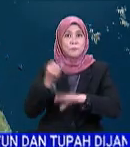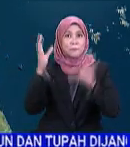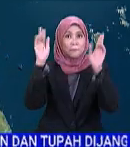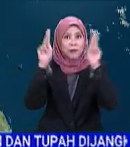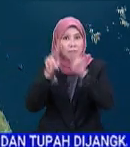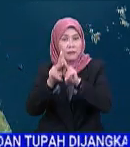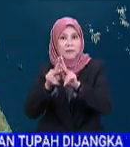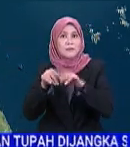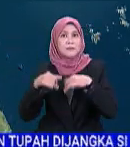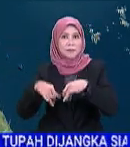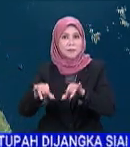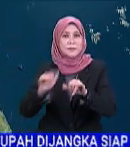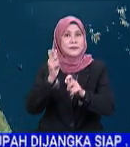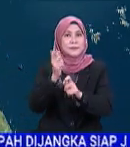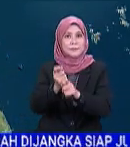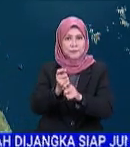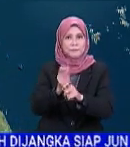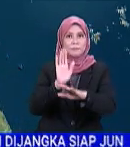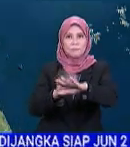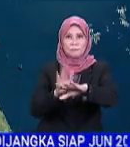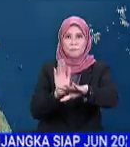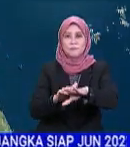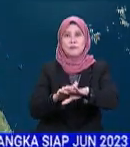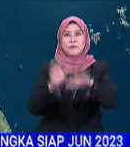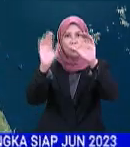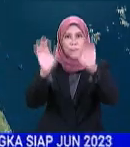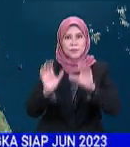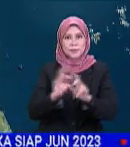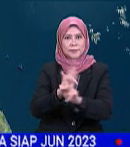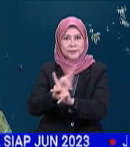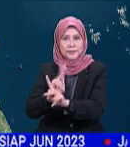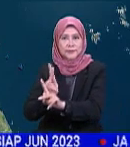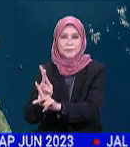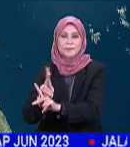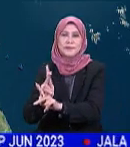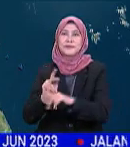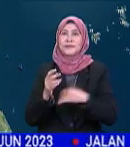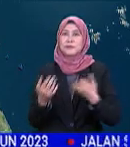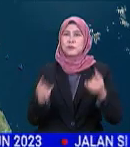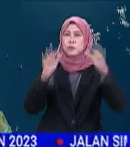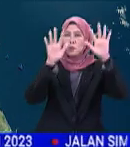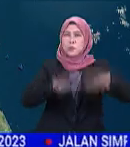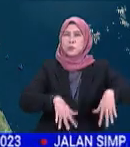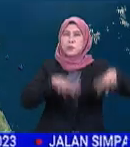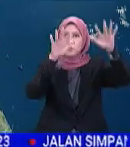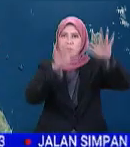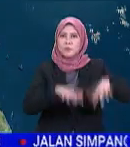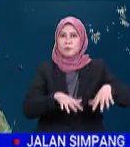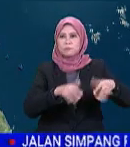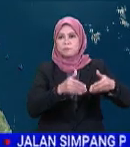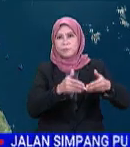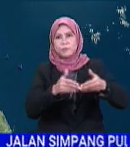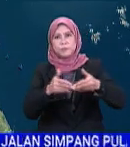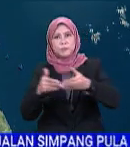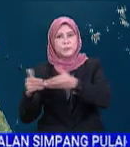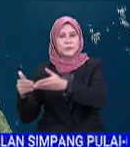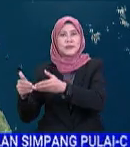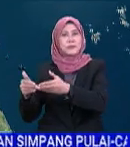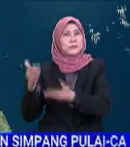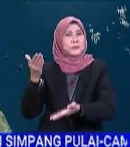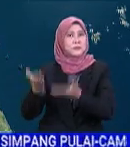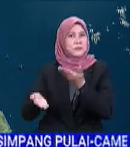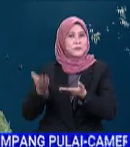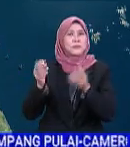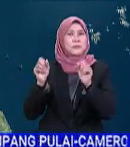Pahang ini pula masih lagi dikekalkan pada amaran cuaca peringkat waspada, di mana keadaan hujan lebat berterusan masih lagi